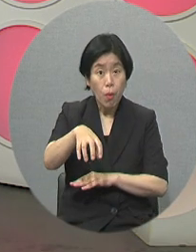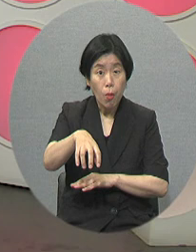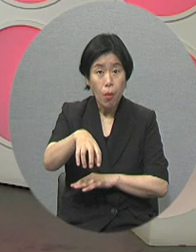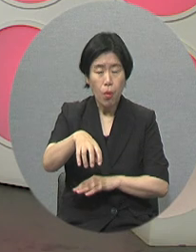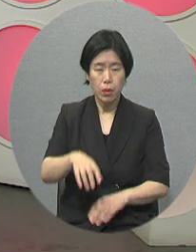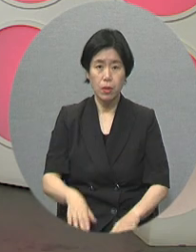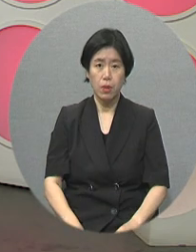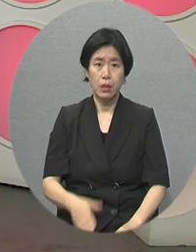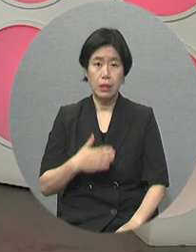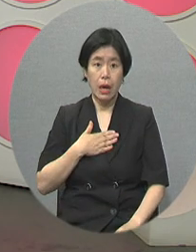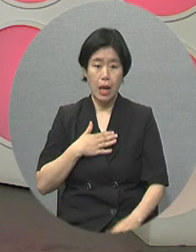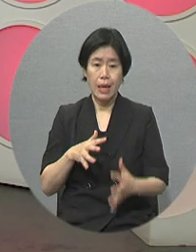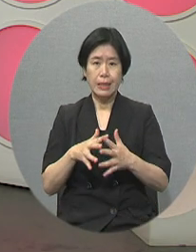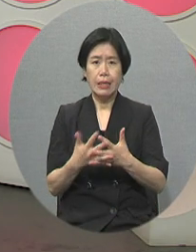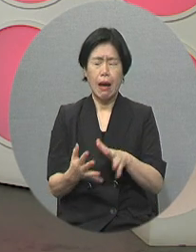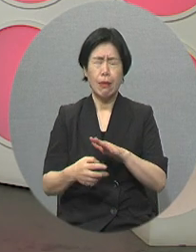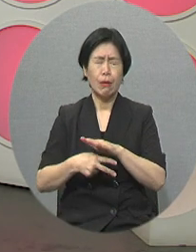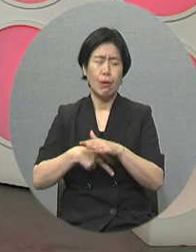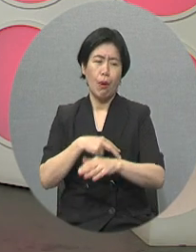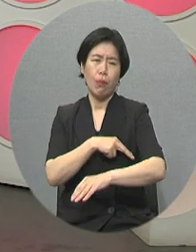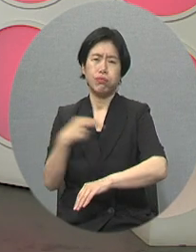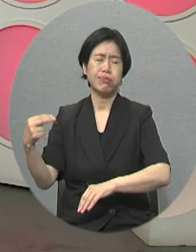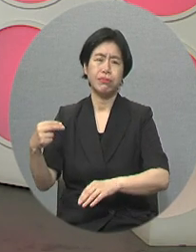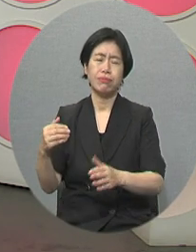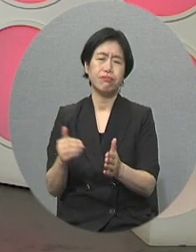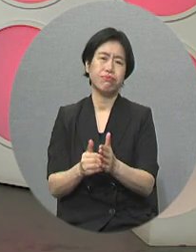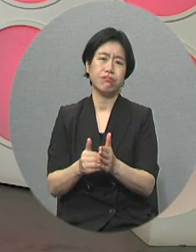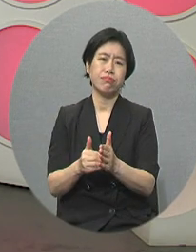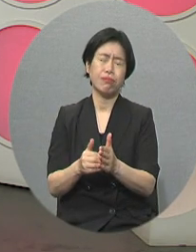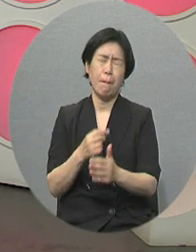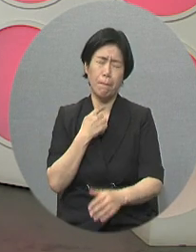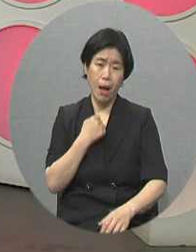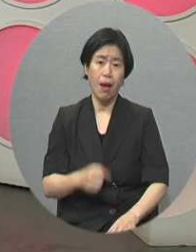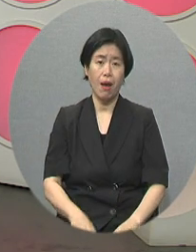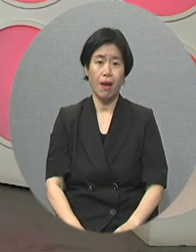지갑 소매치기를 당하셨다는 이야기를 하시는 겁니다.